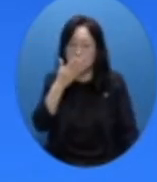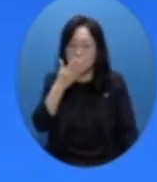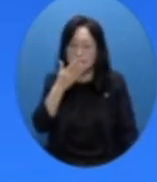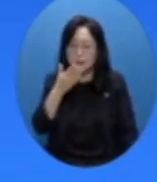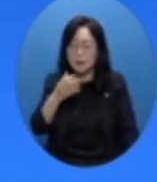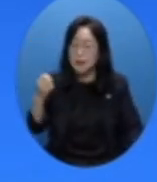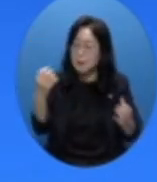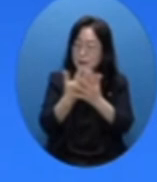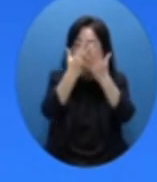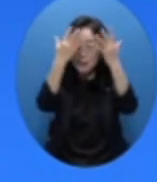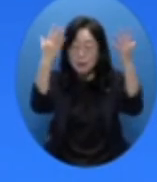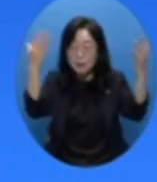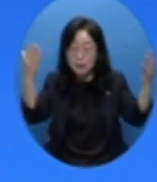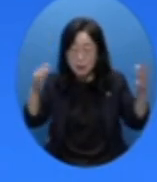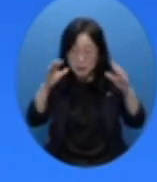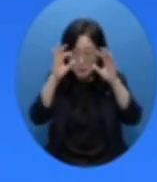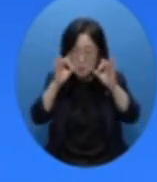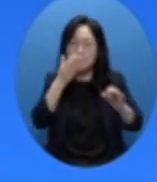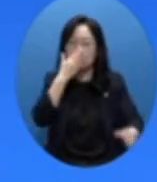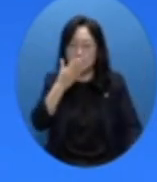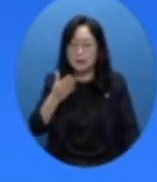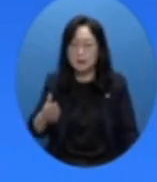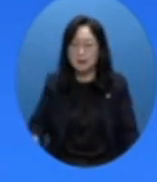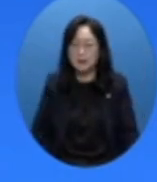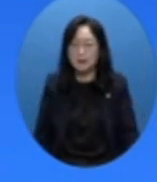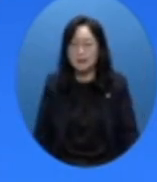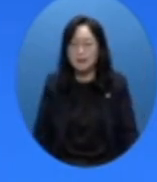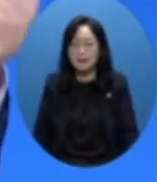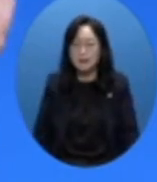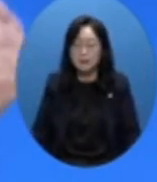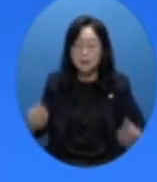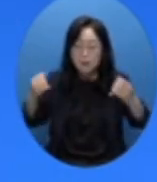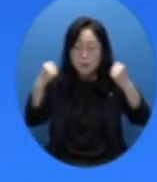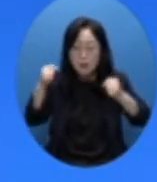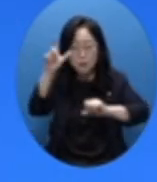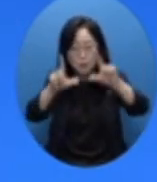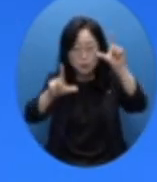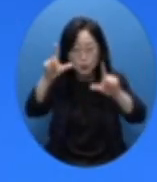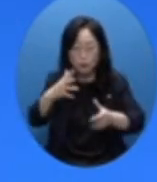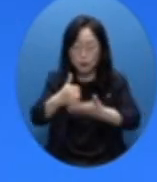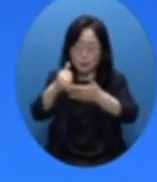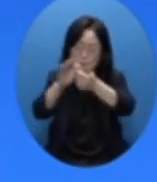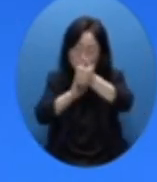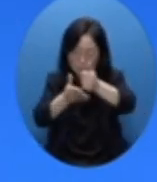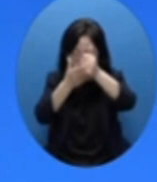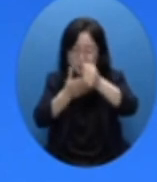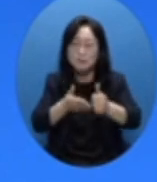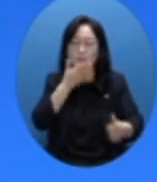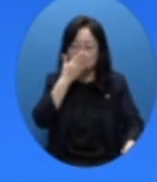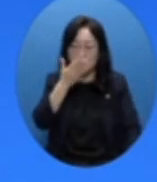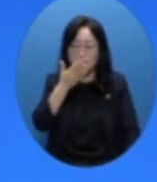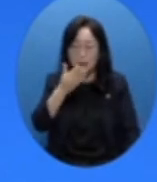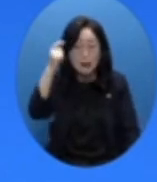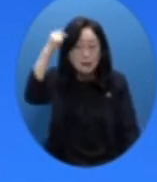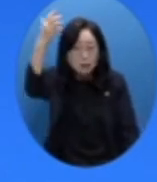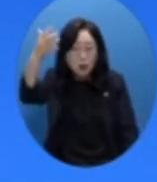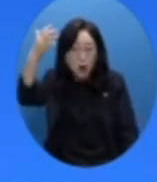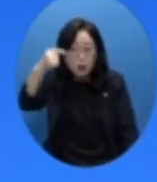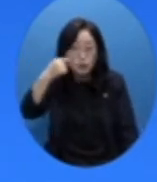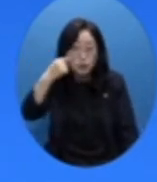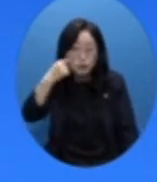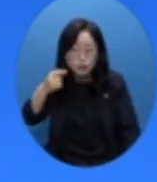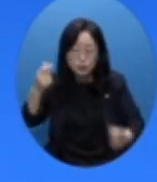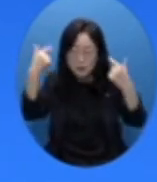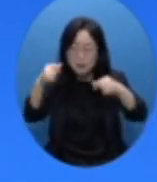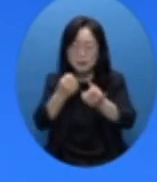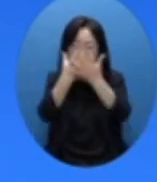환하게 밝게 보게 되고 그래서 우리가 건강한 모습으로 줌을 섬길 수 있게 되는 것입니다 여길 날마다 발 가져야 되는